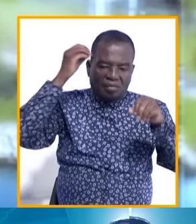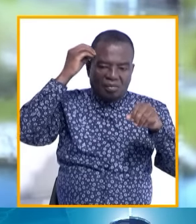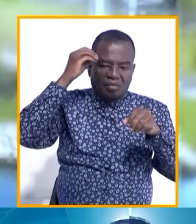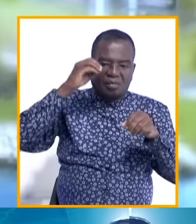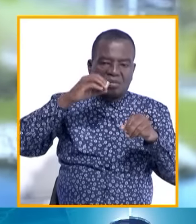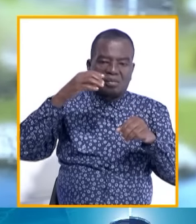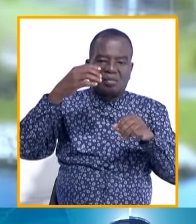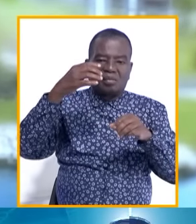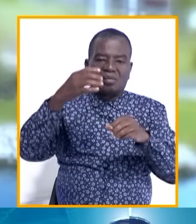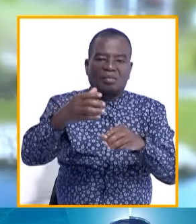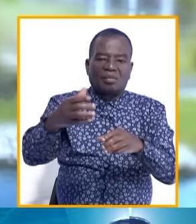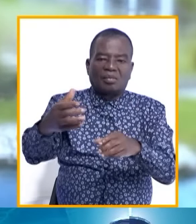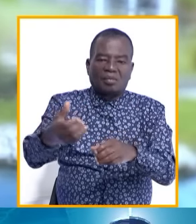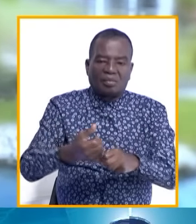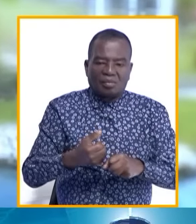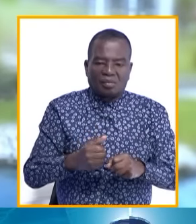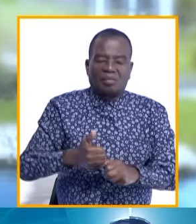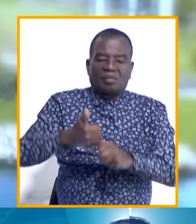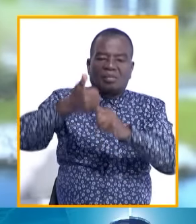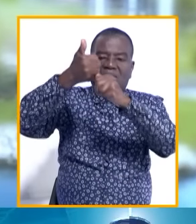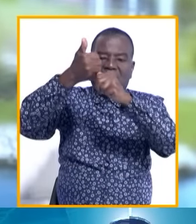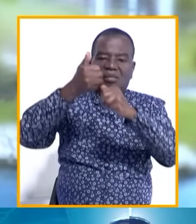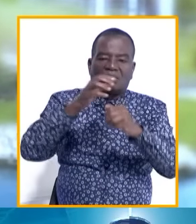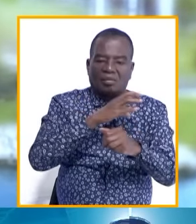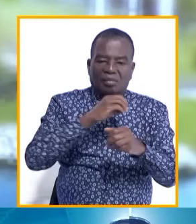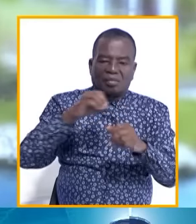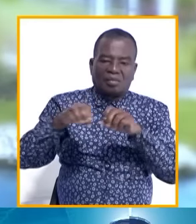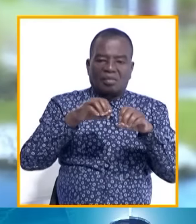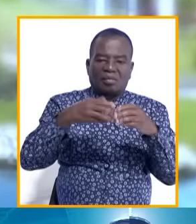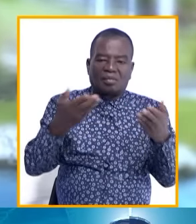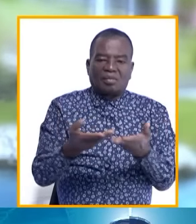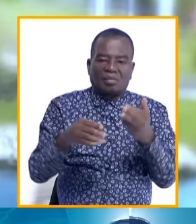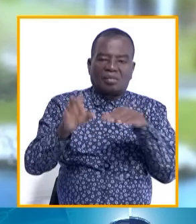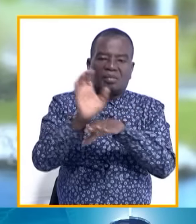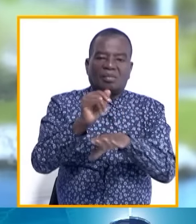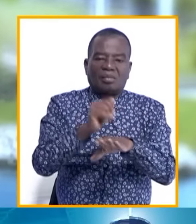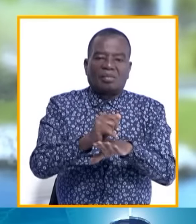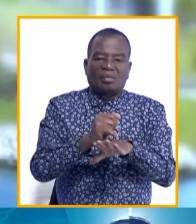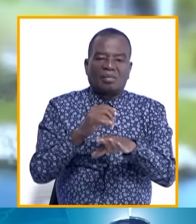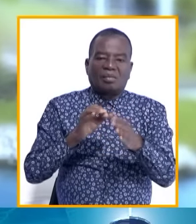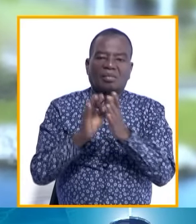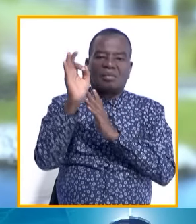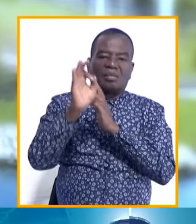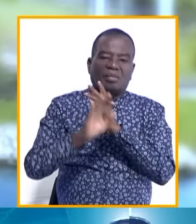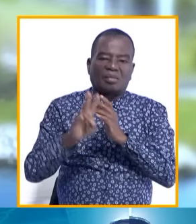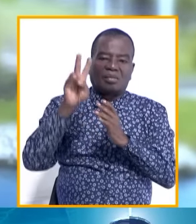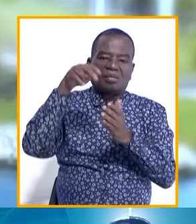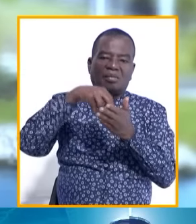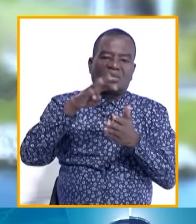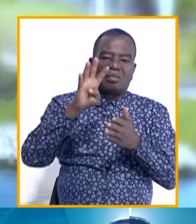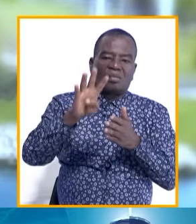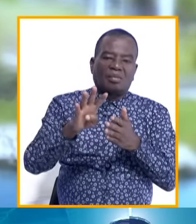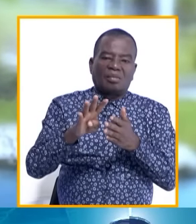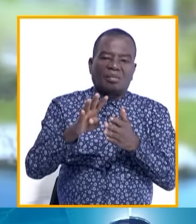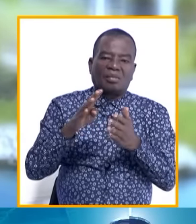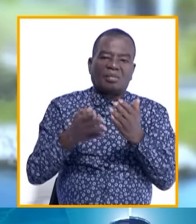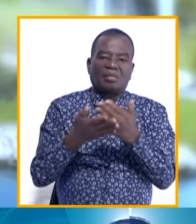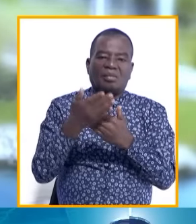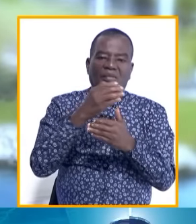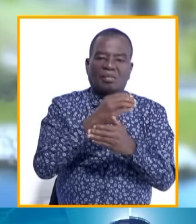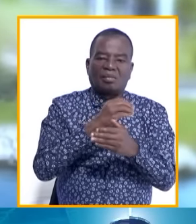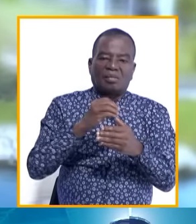président de la République Alassane Ouattara et l'accueil du trophée de la Cannes 2023 qui s'est tenu ici en Côte d'Ivoire en